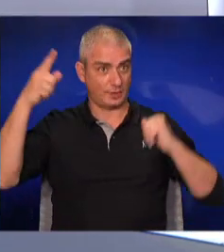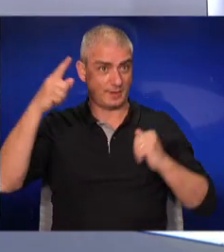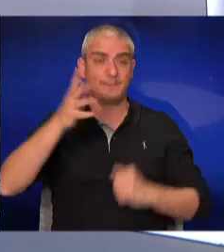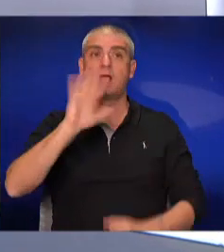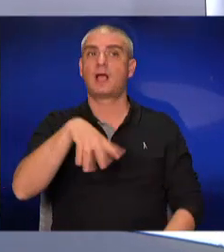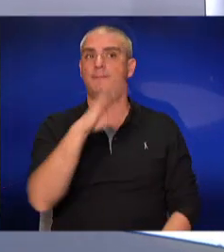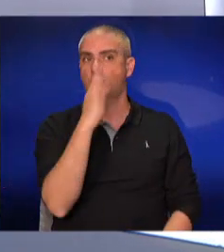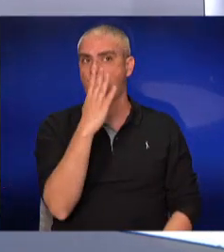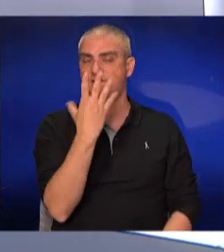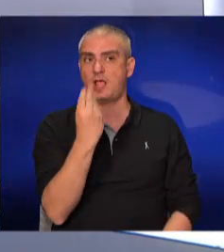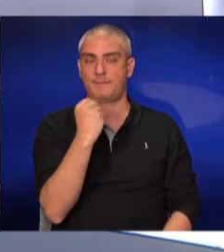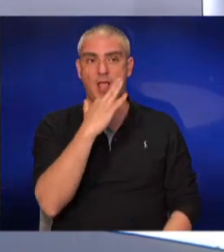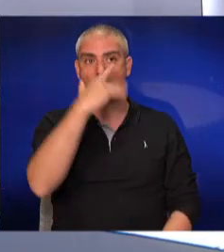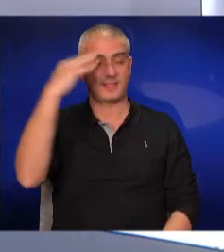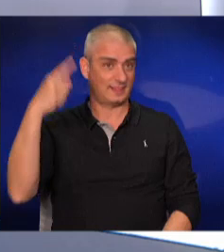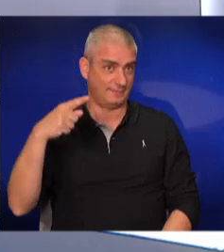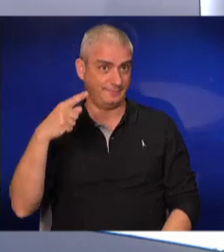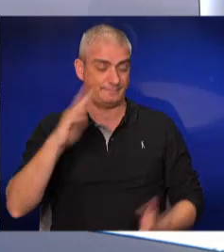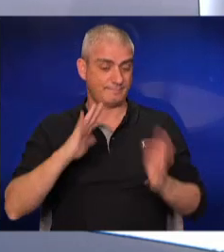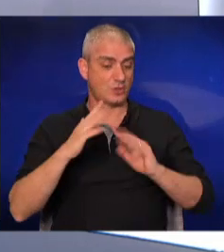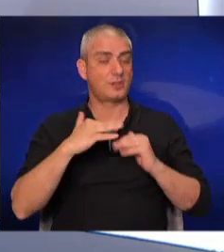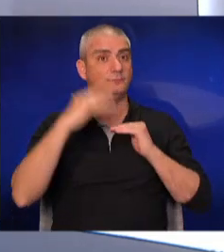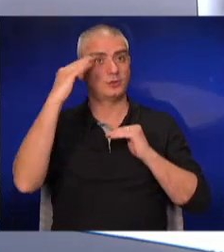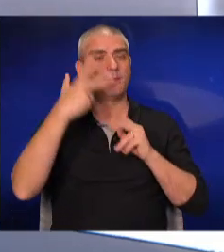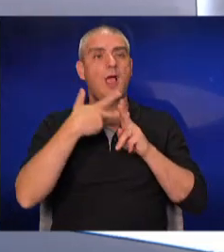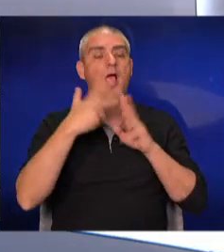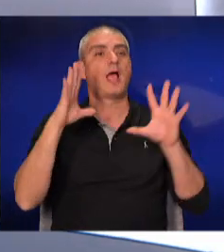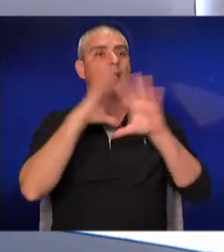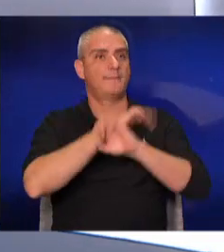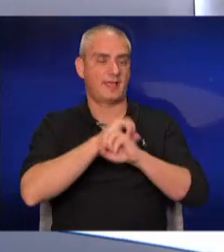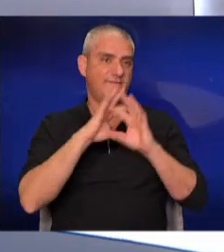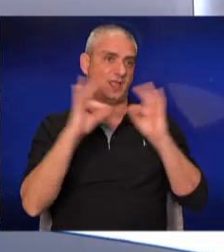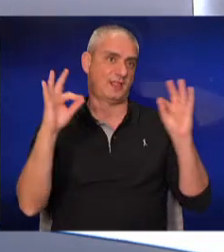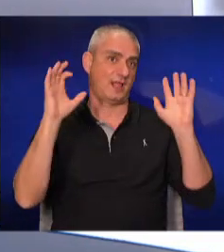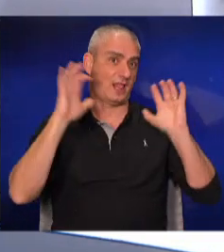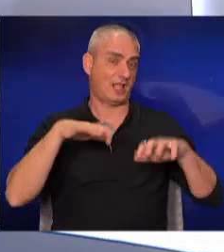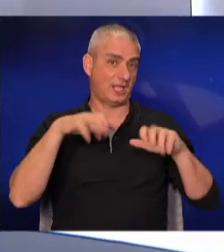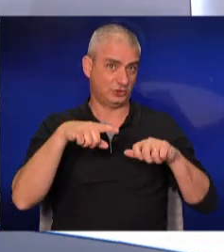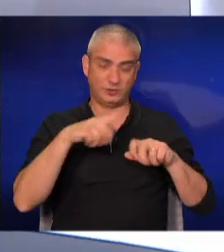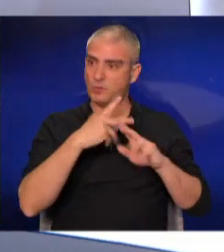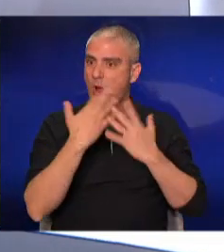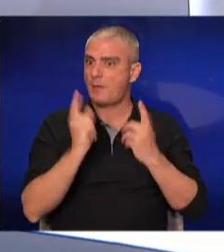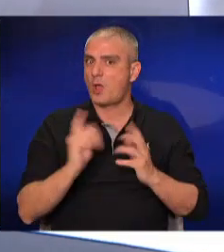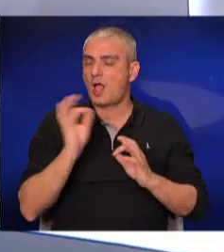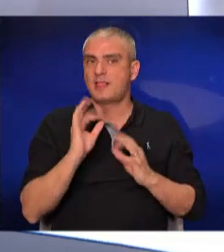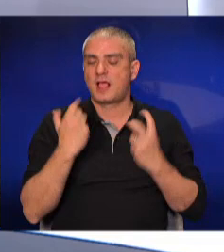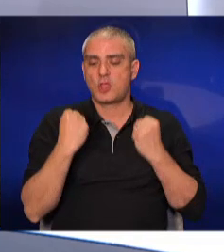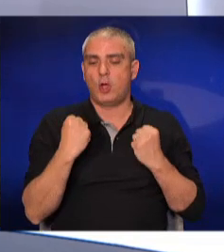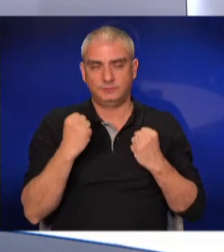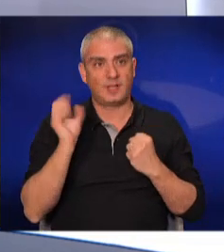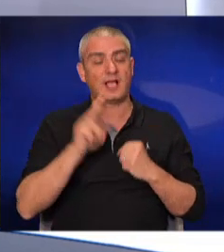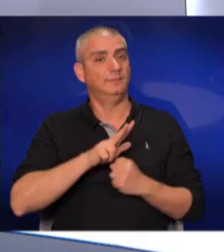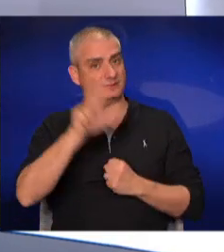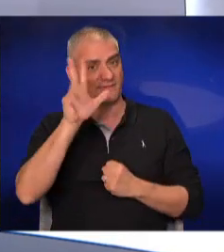ביום רביעי הרבה מאוד עננים גבוהים ובינוניים בשמיים, רק בערב יתחיל לרדת גשם. לא ברור עדיין העוצמה שלו, גם בצפון,